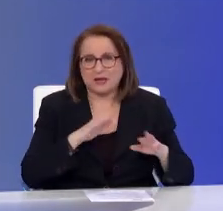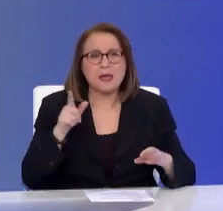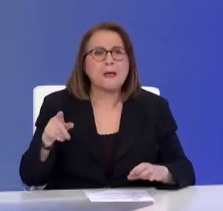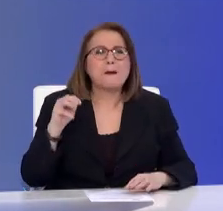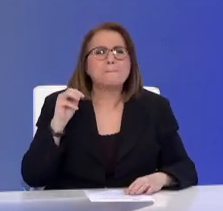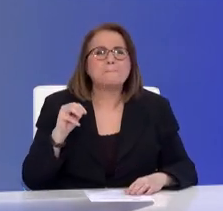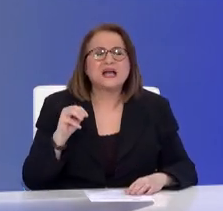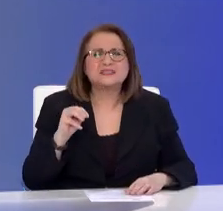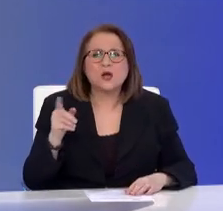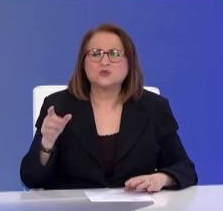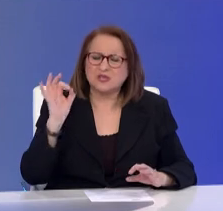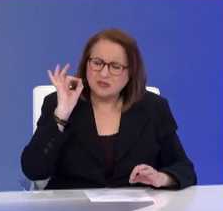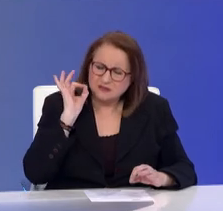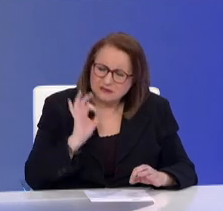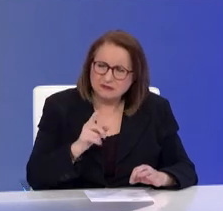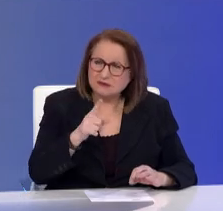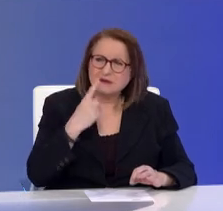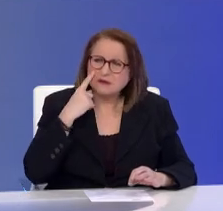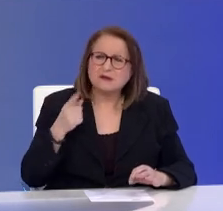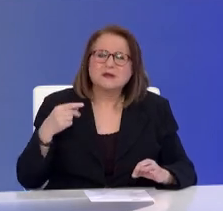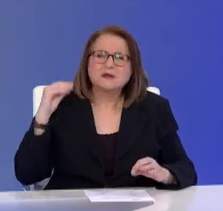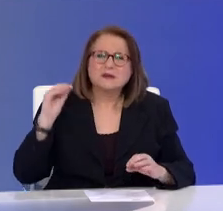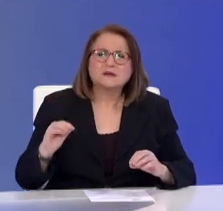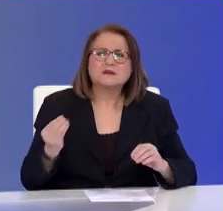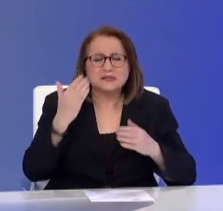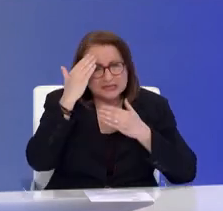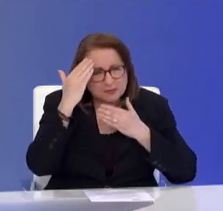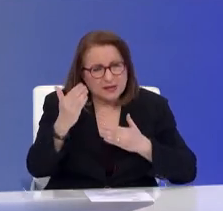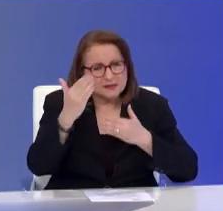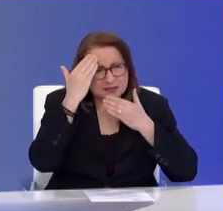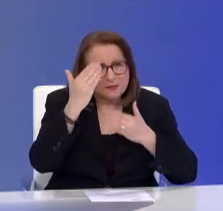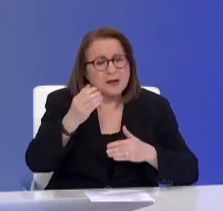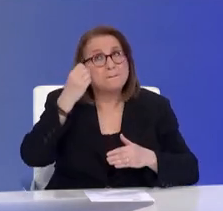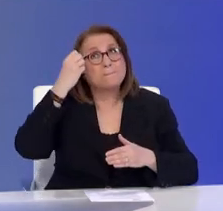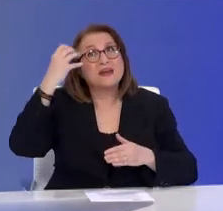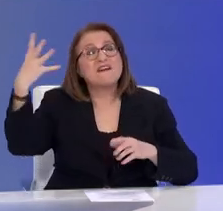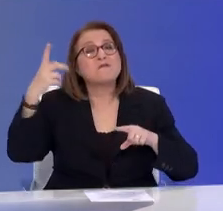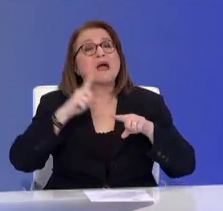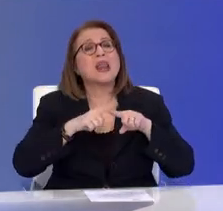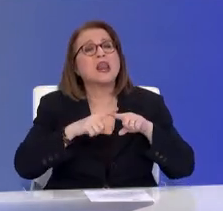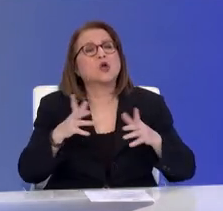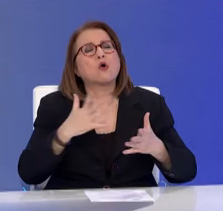και σε κάθε μνημεία μνημείο της τιμά το πνεύμα του ελληνισμού.